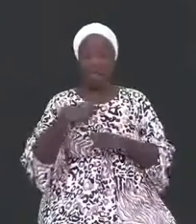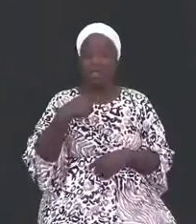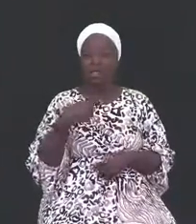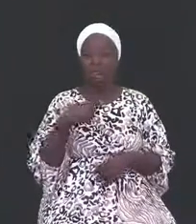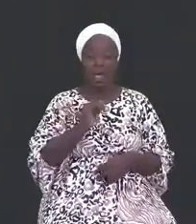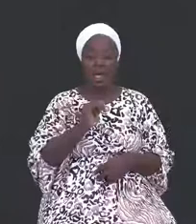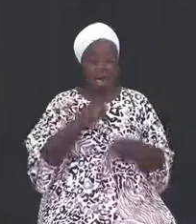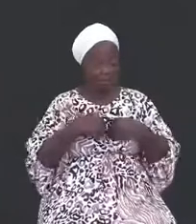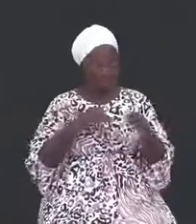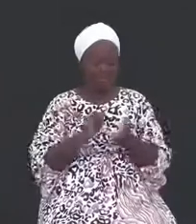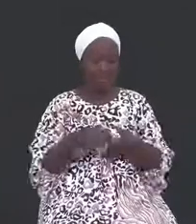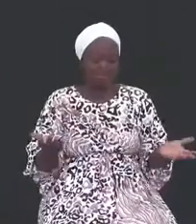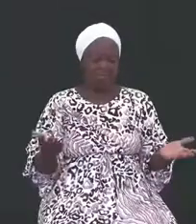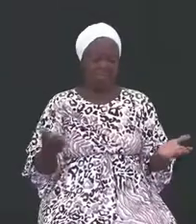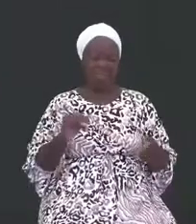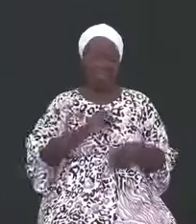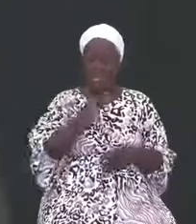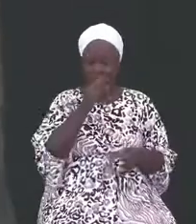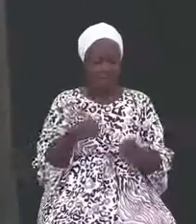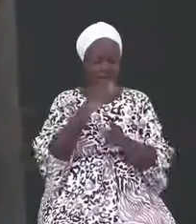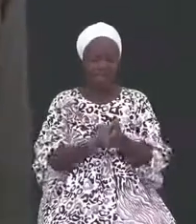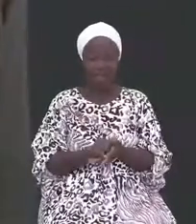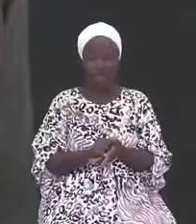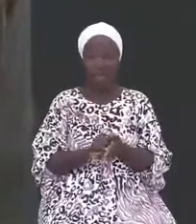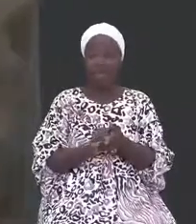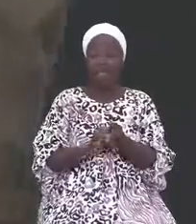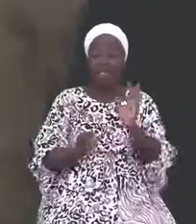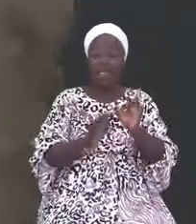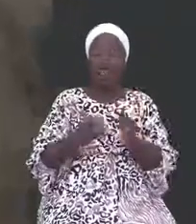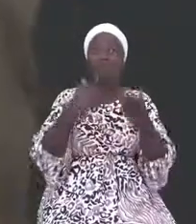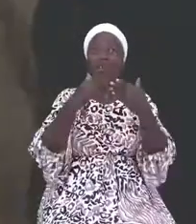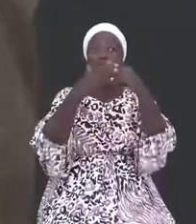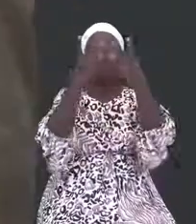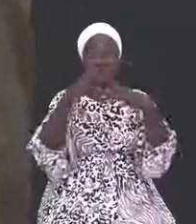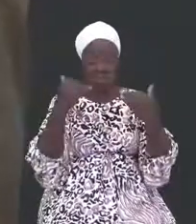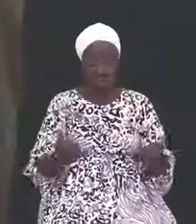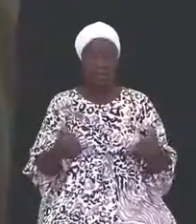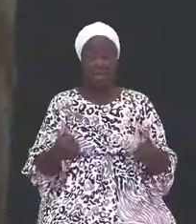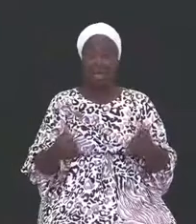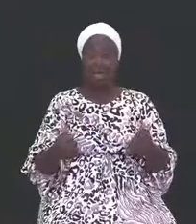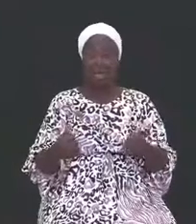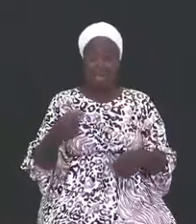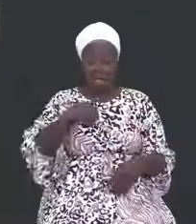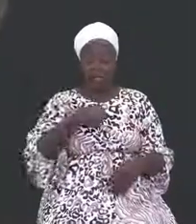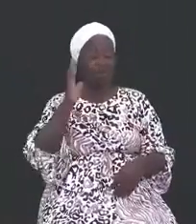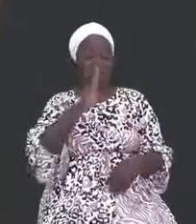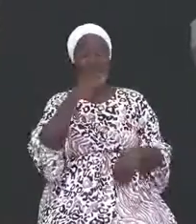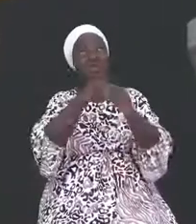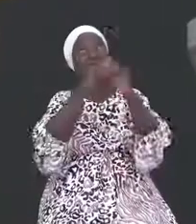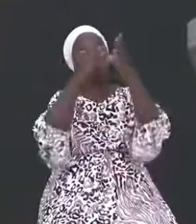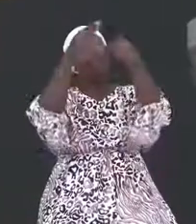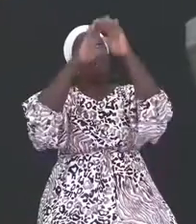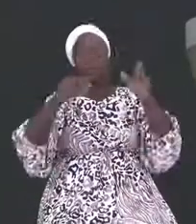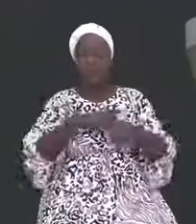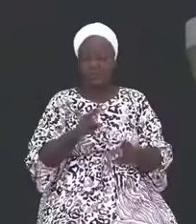je l'ai fait. Je suis comme ça. C'est le ciel appelle, je dois au ciel. Dès